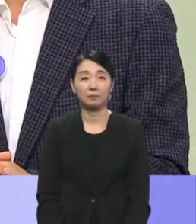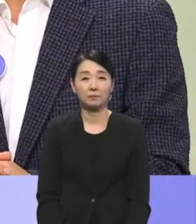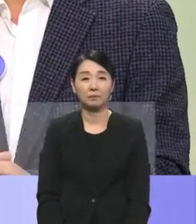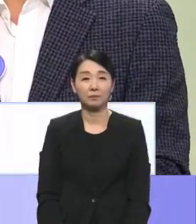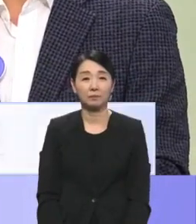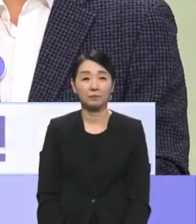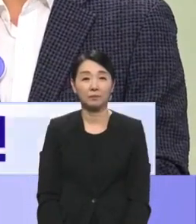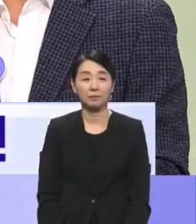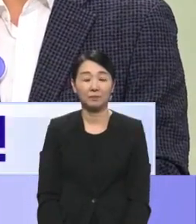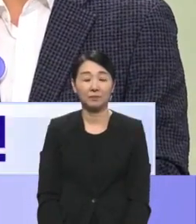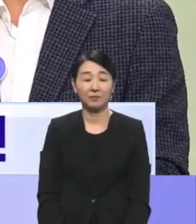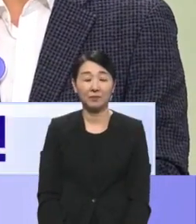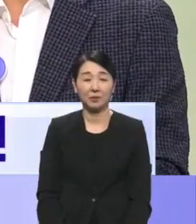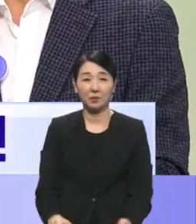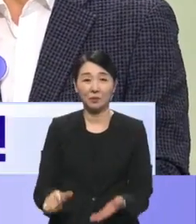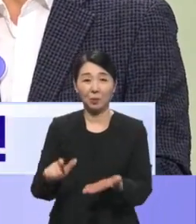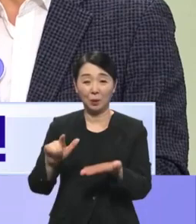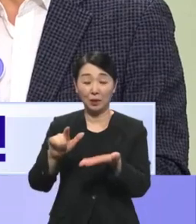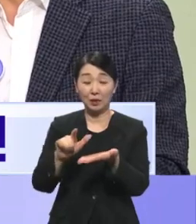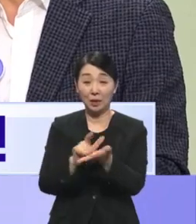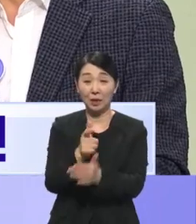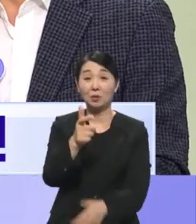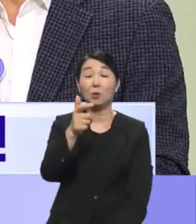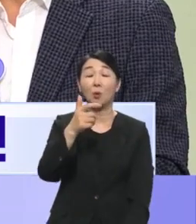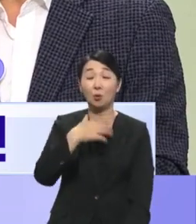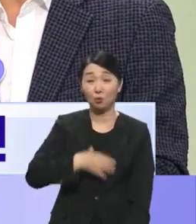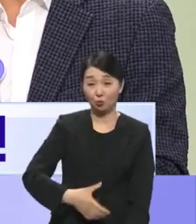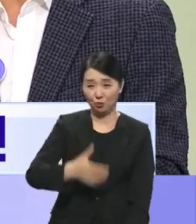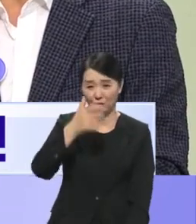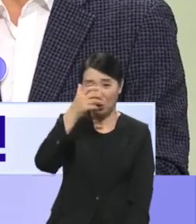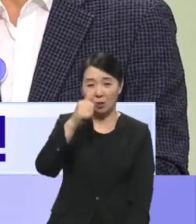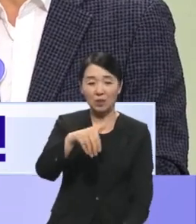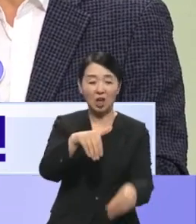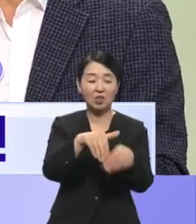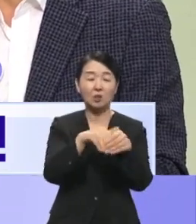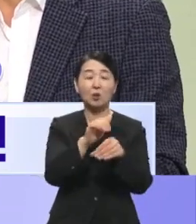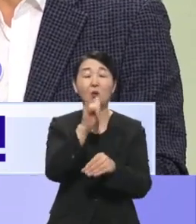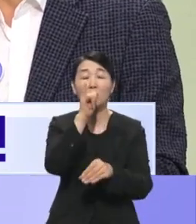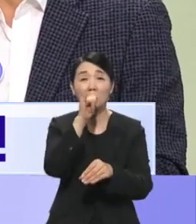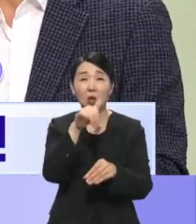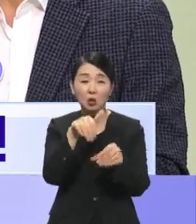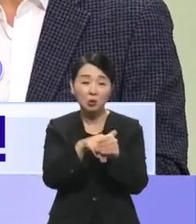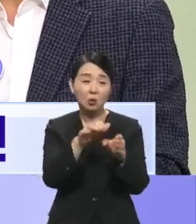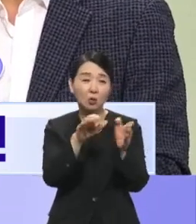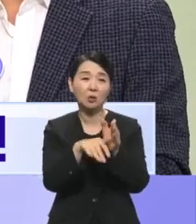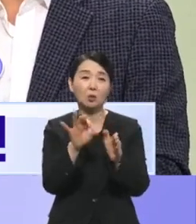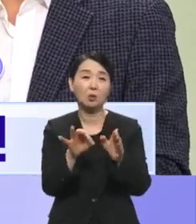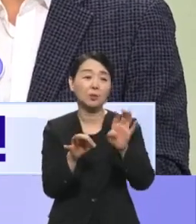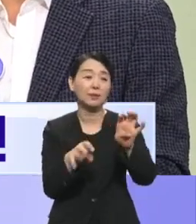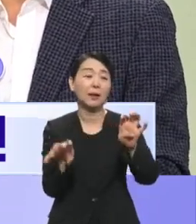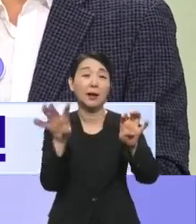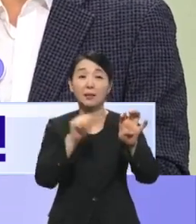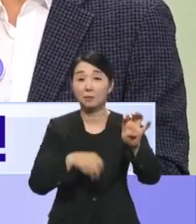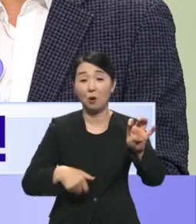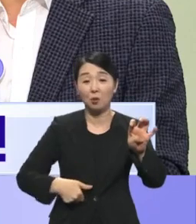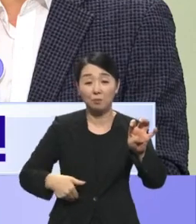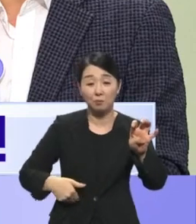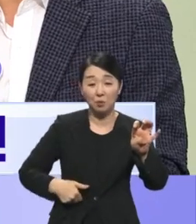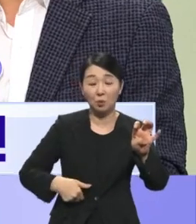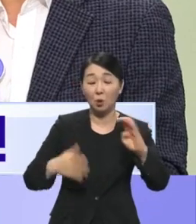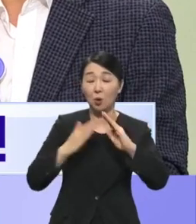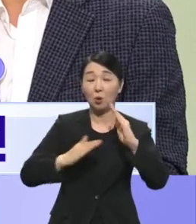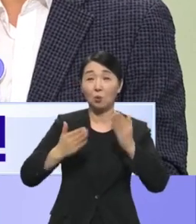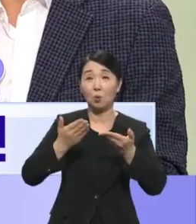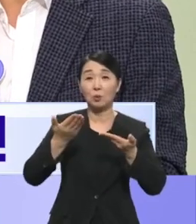특히 강서구청장 보궐선거가 곧 있을 예정인데 이게 한 40억 이상의 돈이 든다 그래요 공직자가 자기가 범죄를